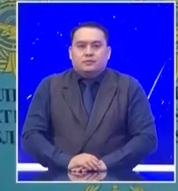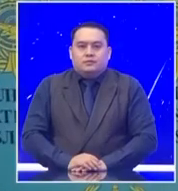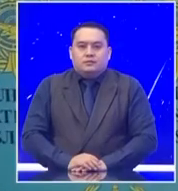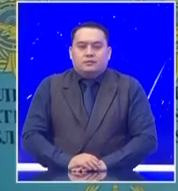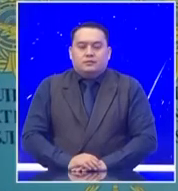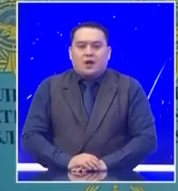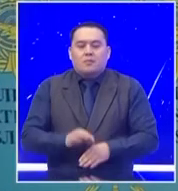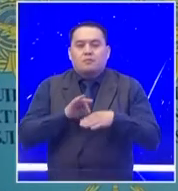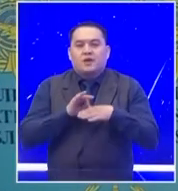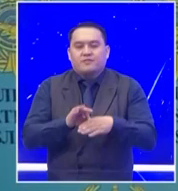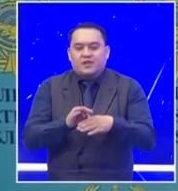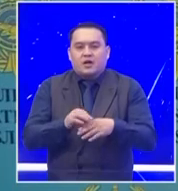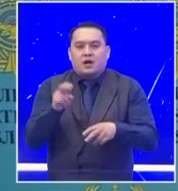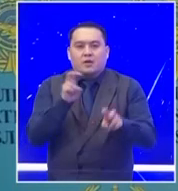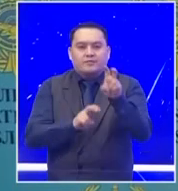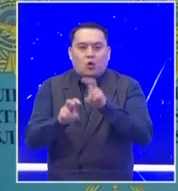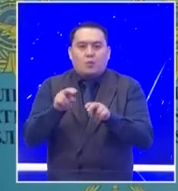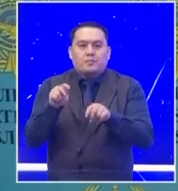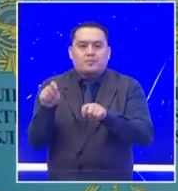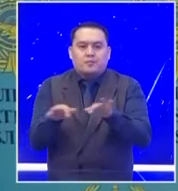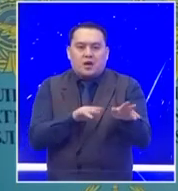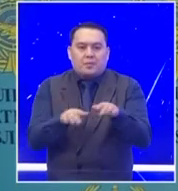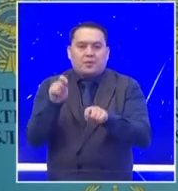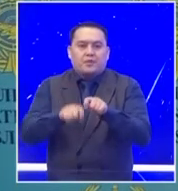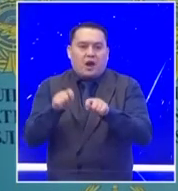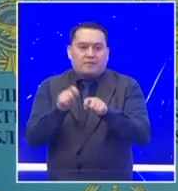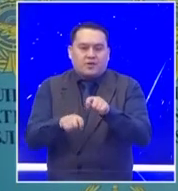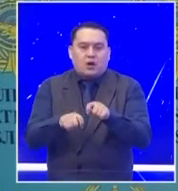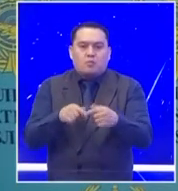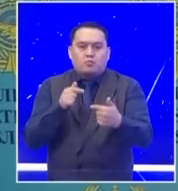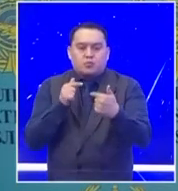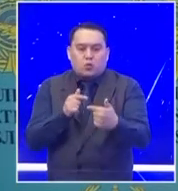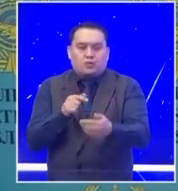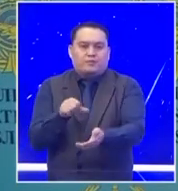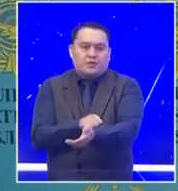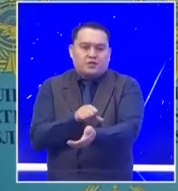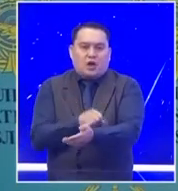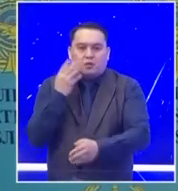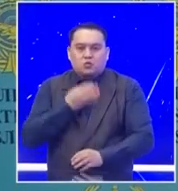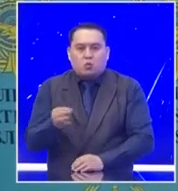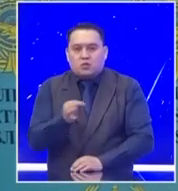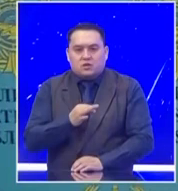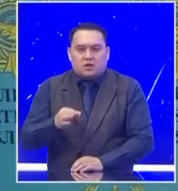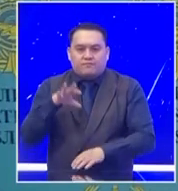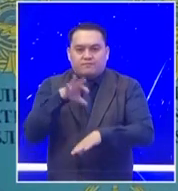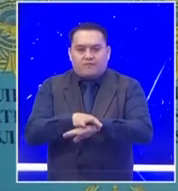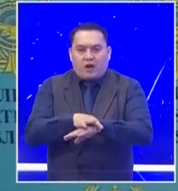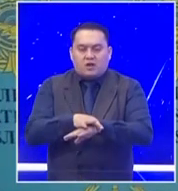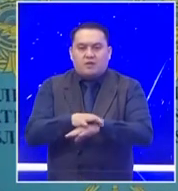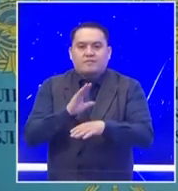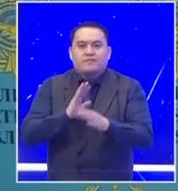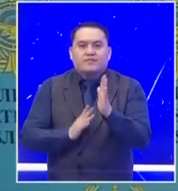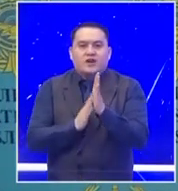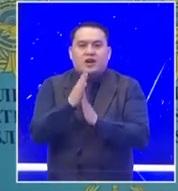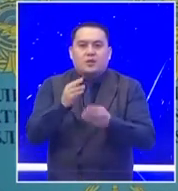При проведении оперативно-розыскных мероприятий сотрудниками Управления по борьбе с наркобизнесом Алматинской области выявлен факт произведения